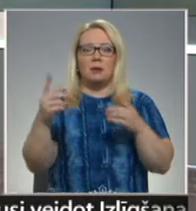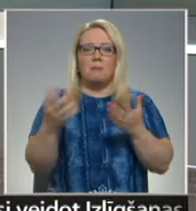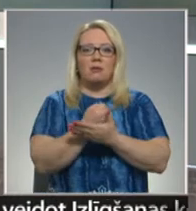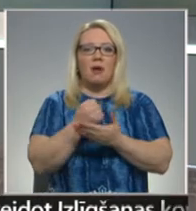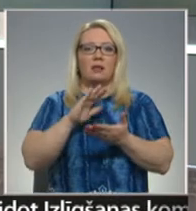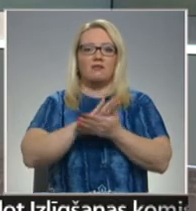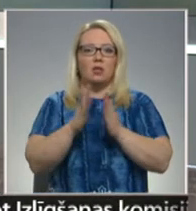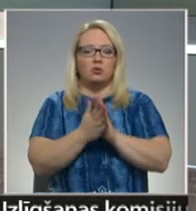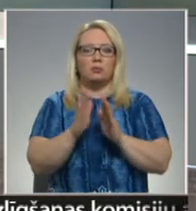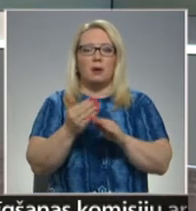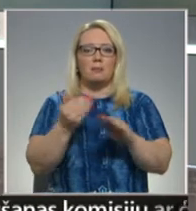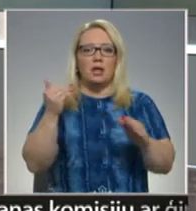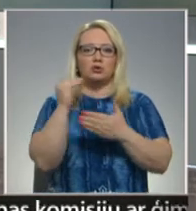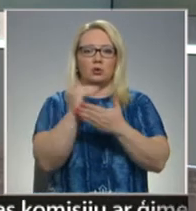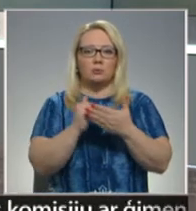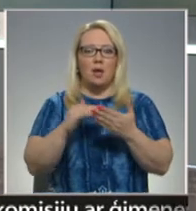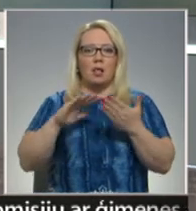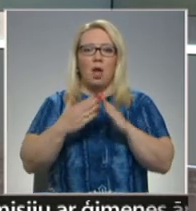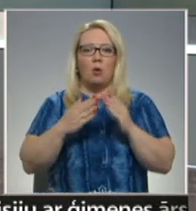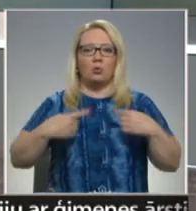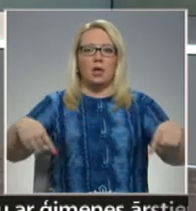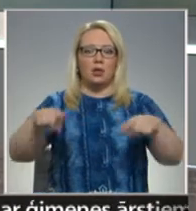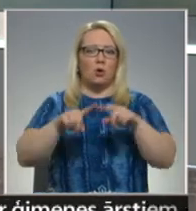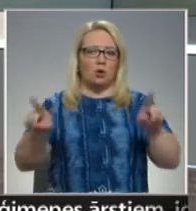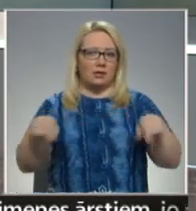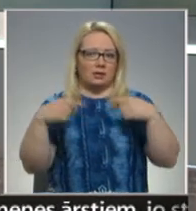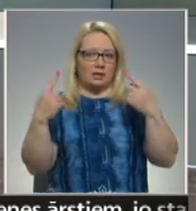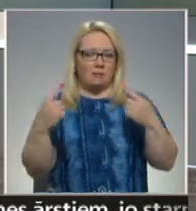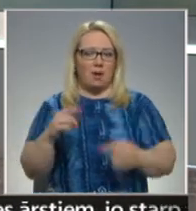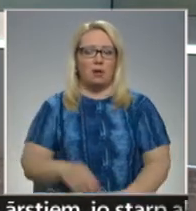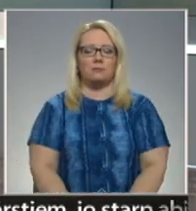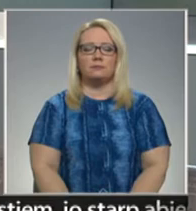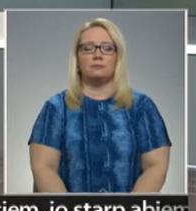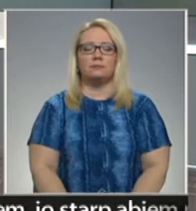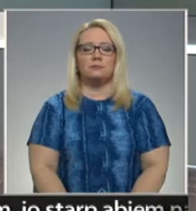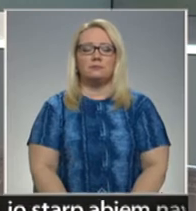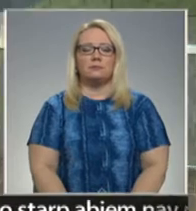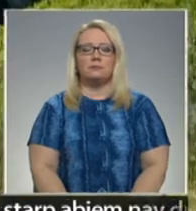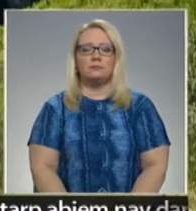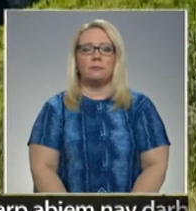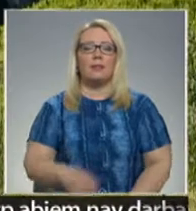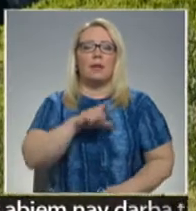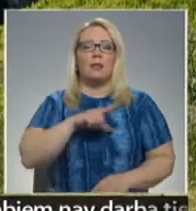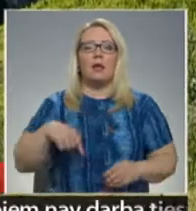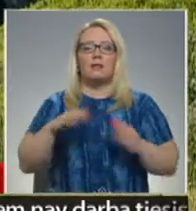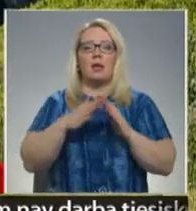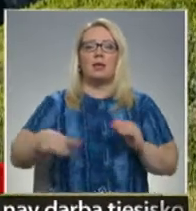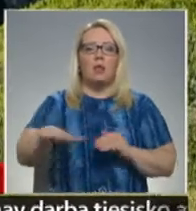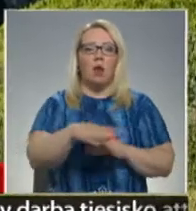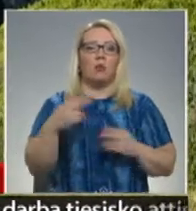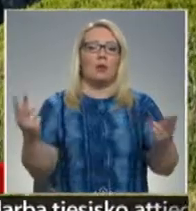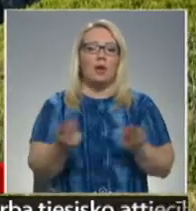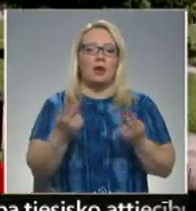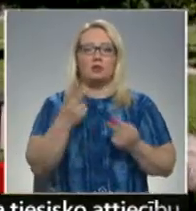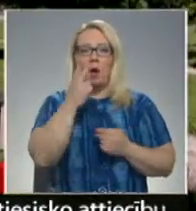par priekšnosacījumiem lauku teritoriju attīstībai, un stāsta Sandra Lētāne. Latvijas lauku ierasto ainavu